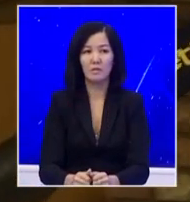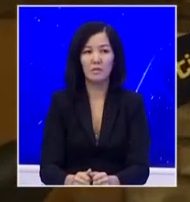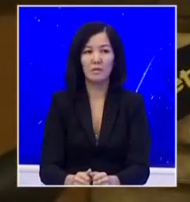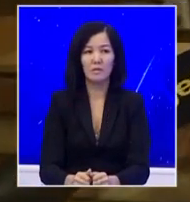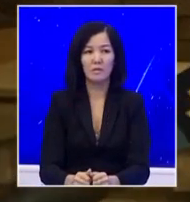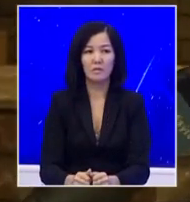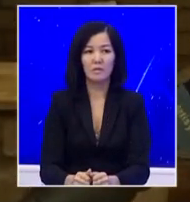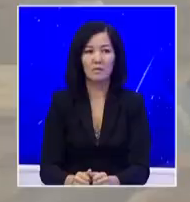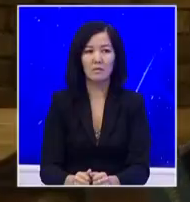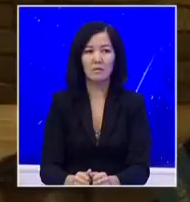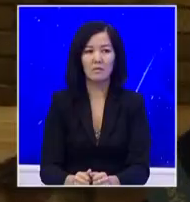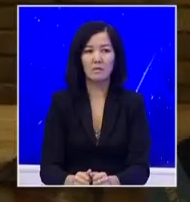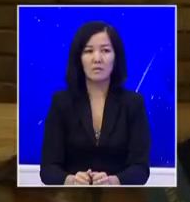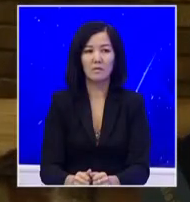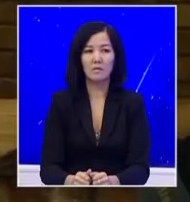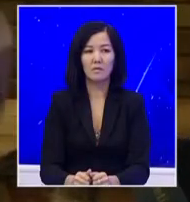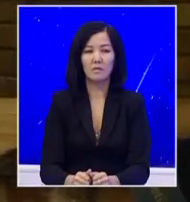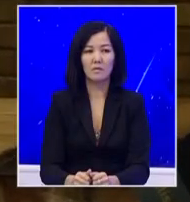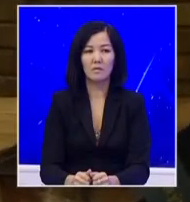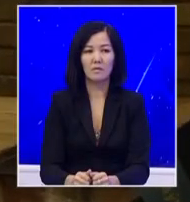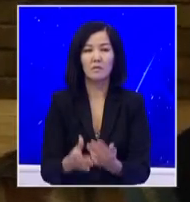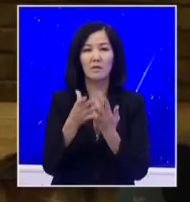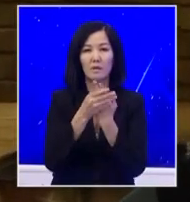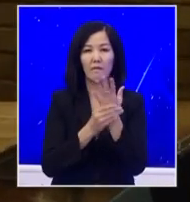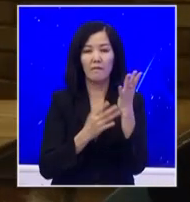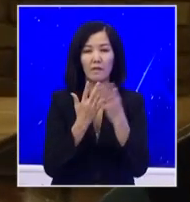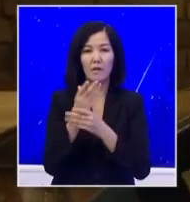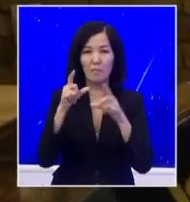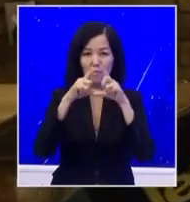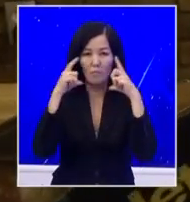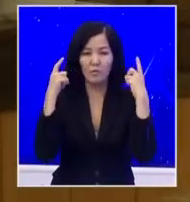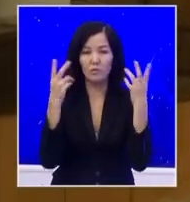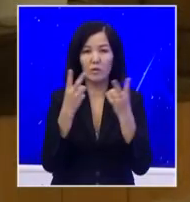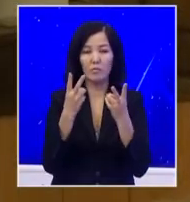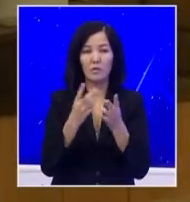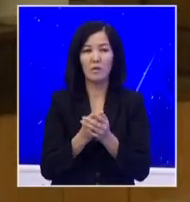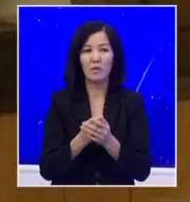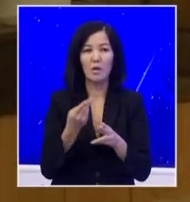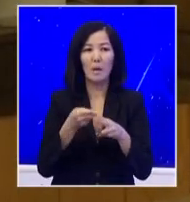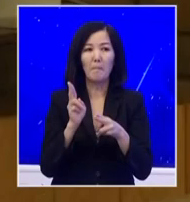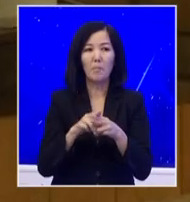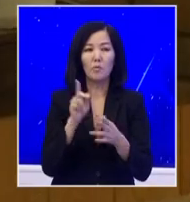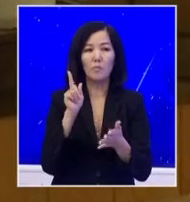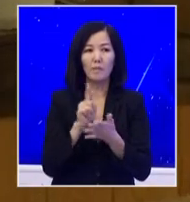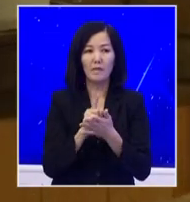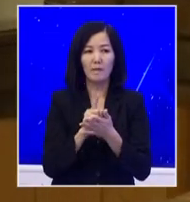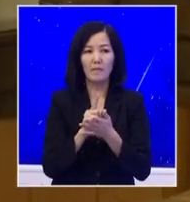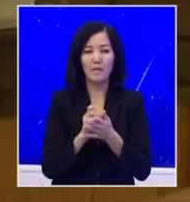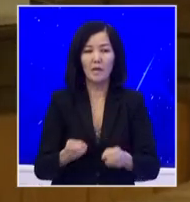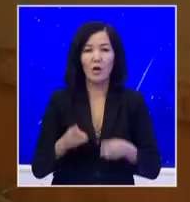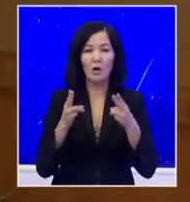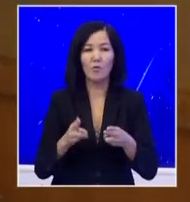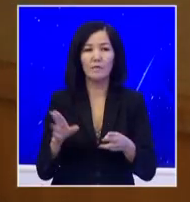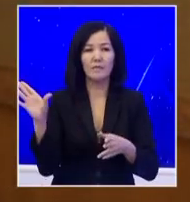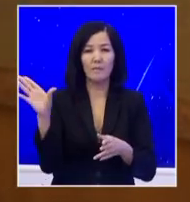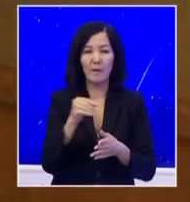Мұрын жабу керек, былай жабу керек. Ал бұл мекемеде жағдай басқаша. Қауіпсіздік заттары